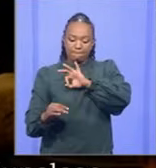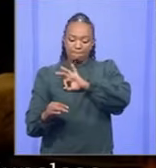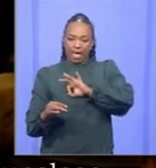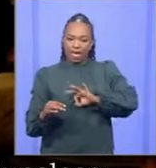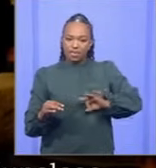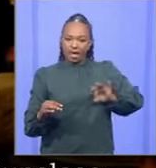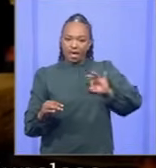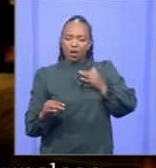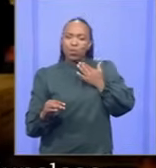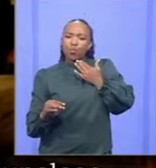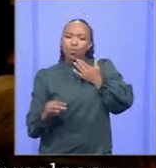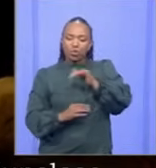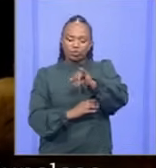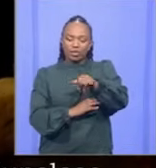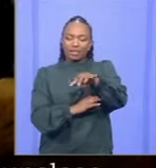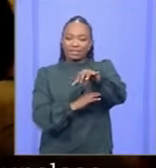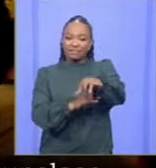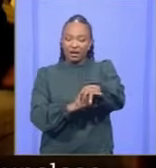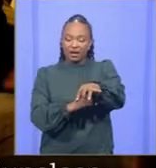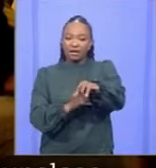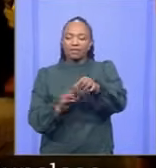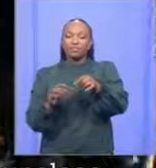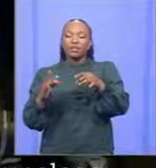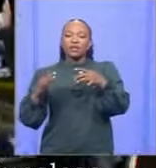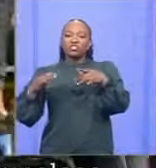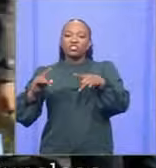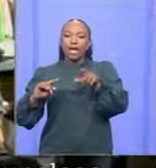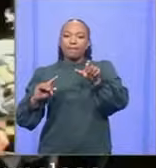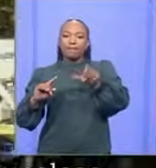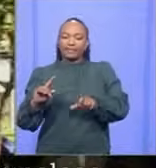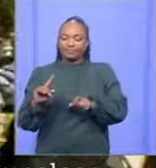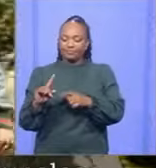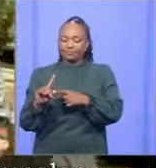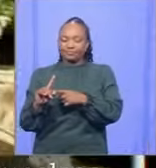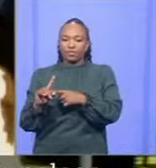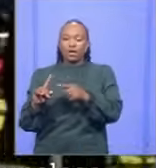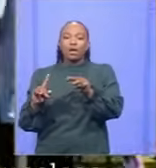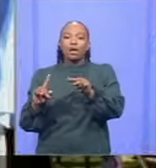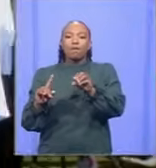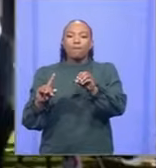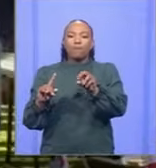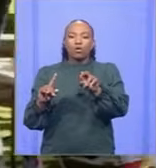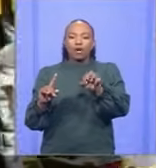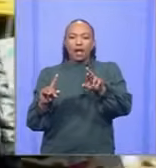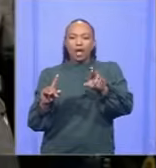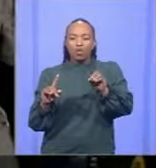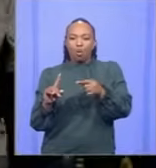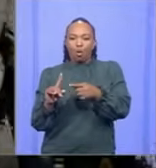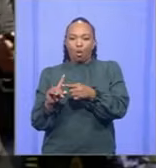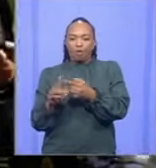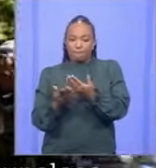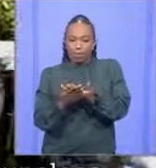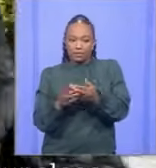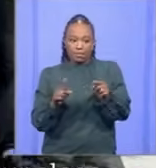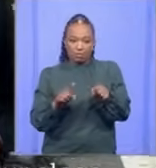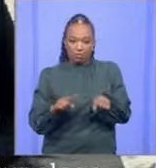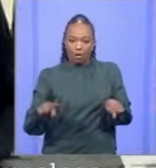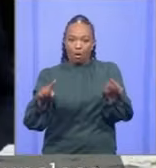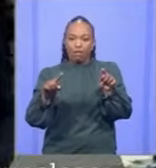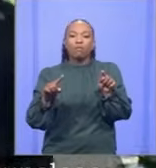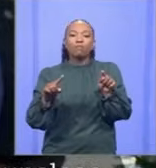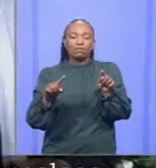Johannesburg. Modulasetilo mono masepaleng wa Johannesburg Dada Morero o mo maemong a kwa godimo a go bona ke monokeng ya badiredi ba bosetšhaba